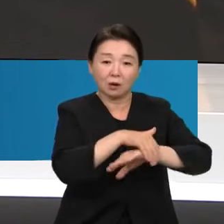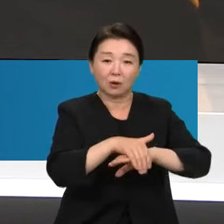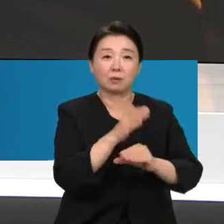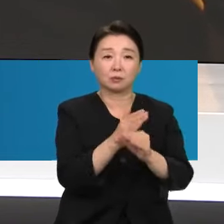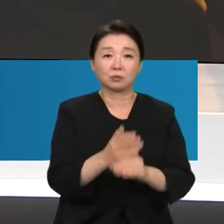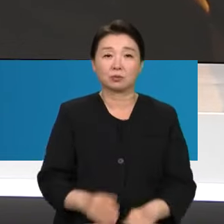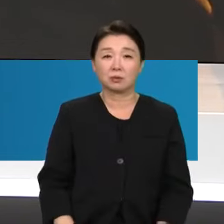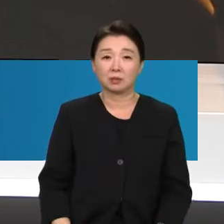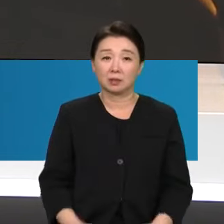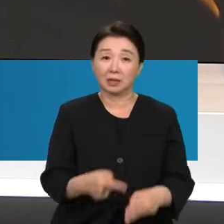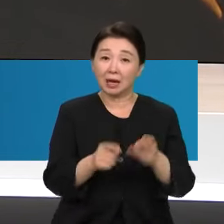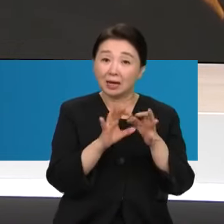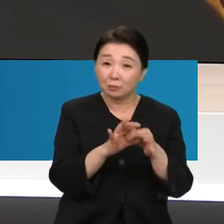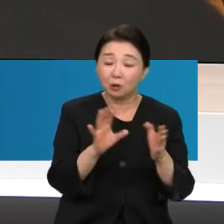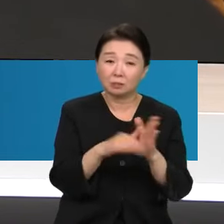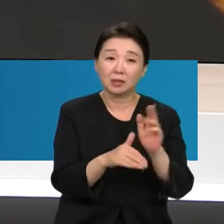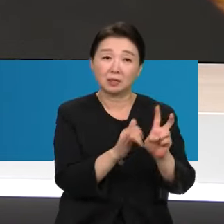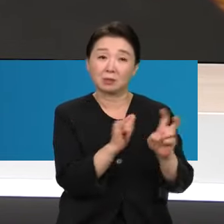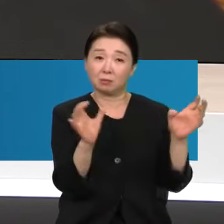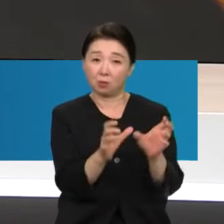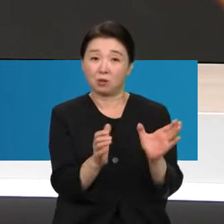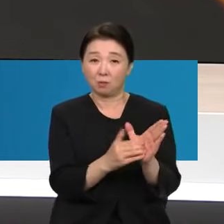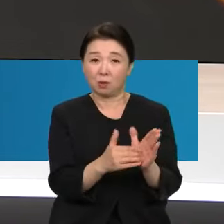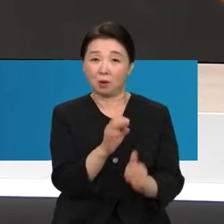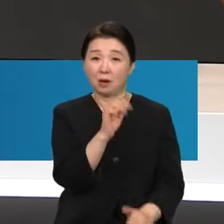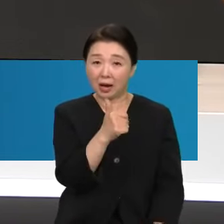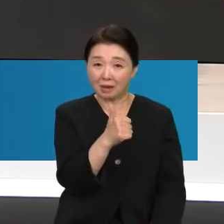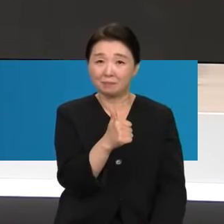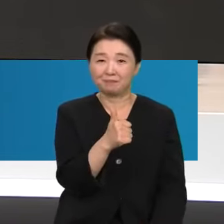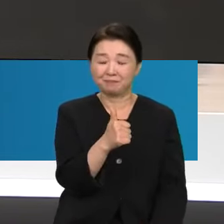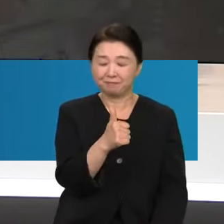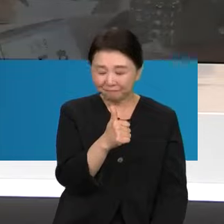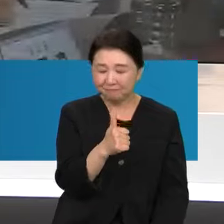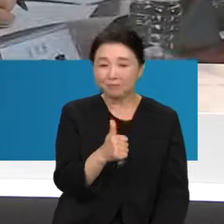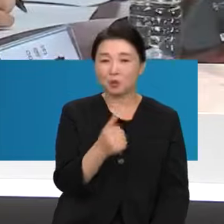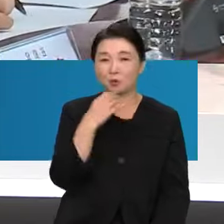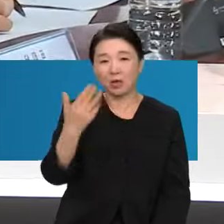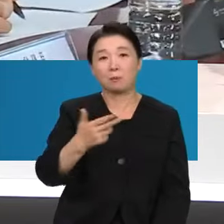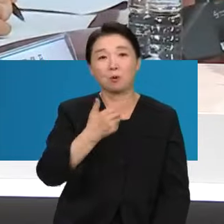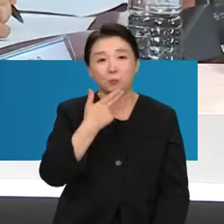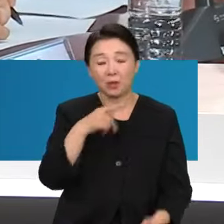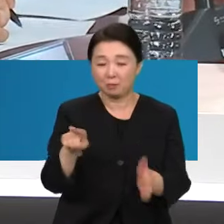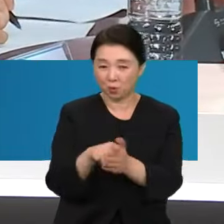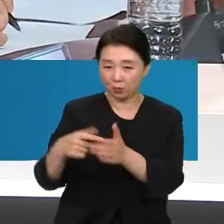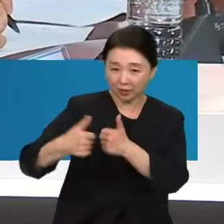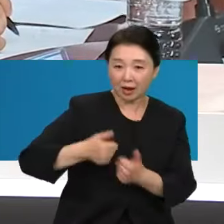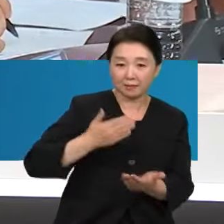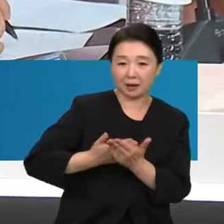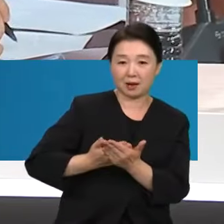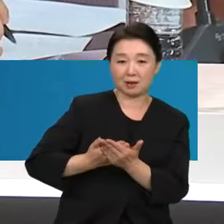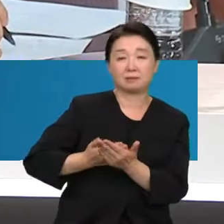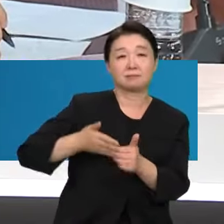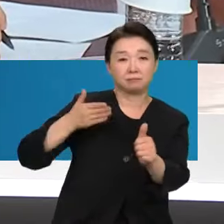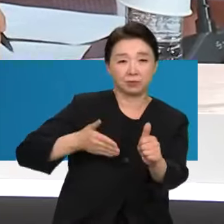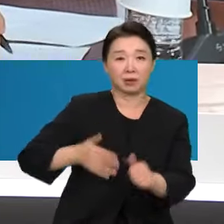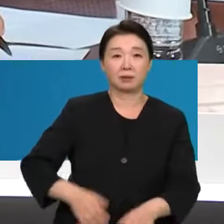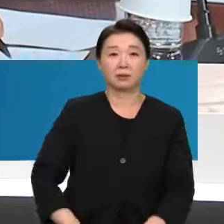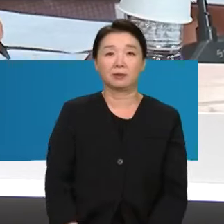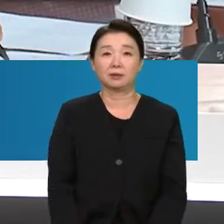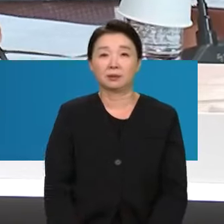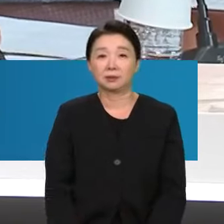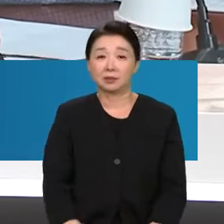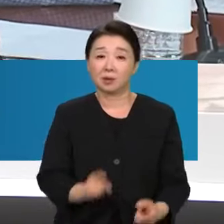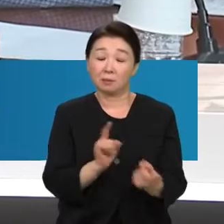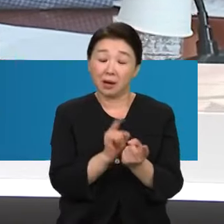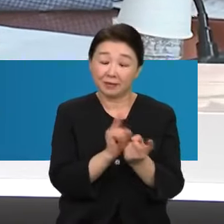친환 의원 모임엔 20명 넘게 모였는데 한 대표는 물러나지 않겠다 믿고 따라달라고 말한 걸로 전해졌습니다